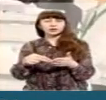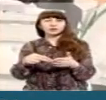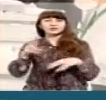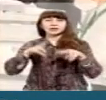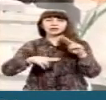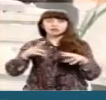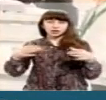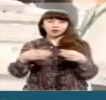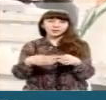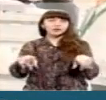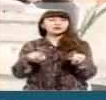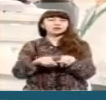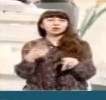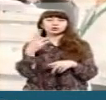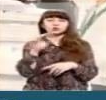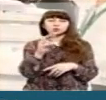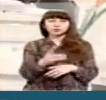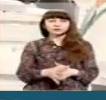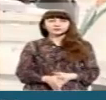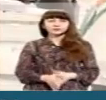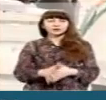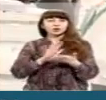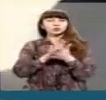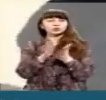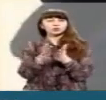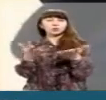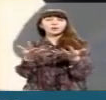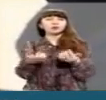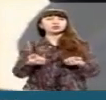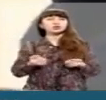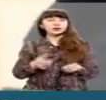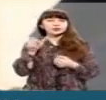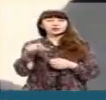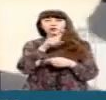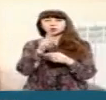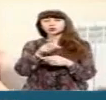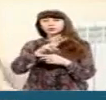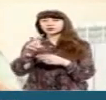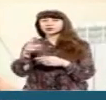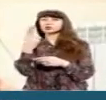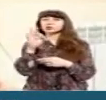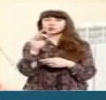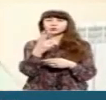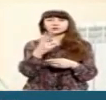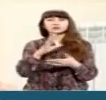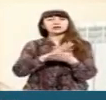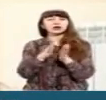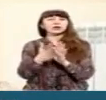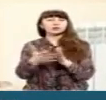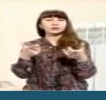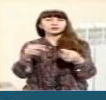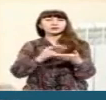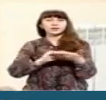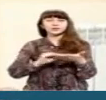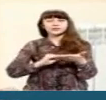Қызмет алушы халыққа қызмет көрсету орталығында дайын келісім шартпен келуі қажет. Онда міндетті түрде жылжымайтын мүліктің барлық сипаттамасы